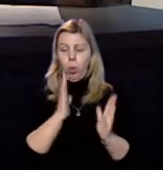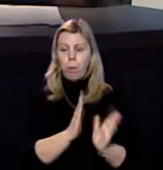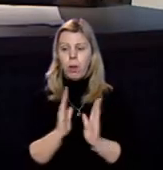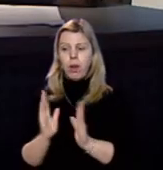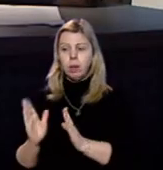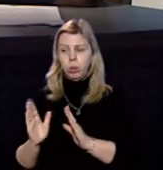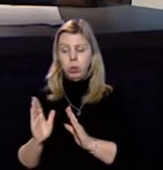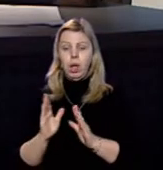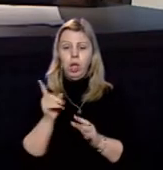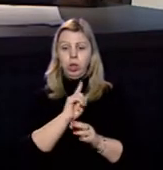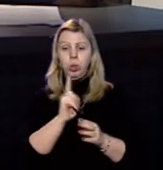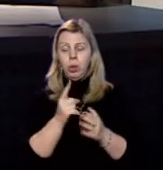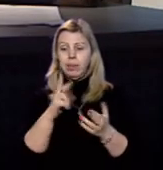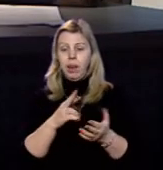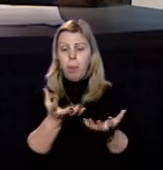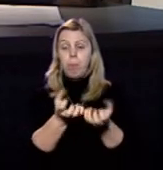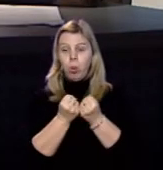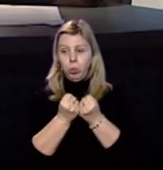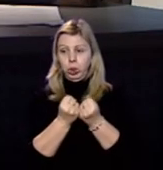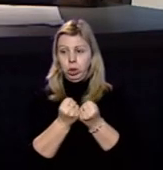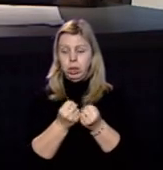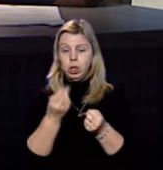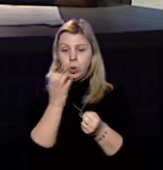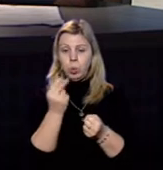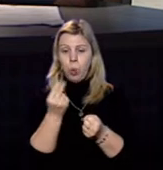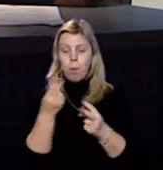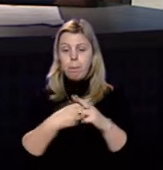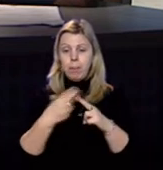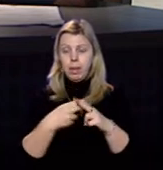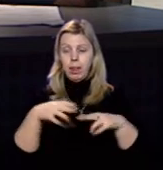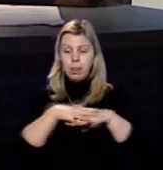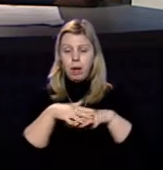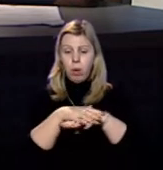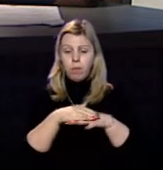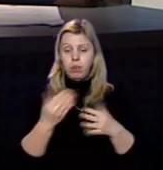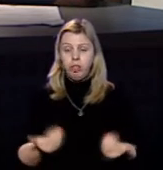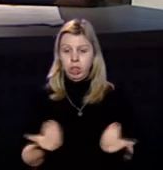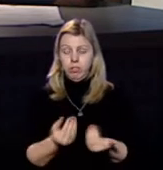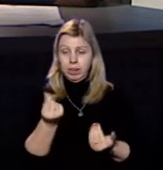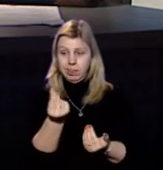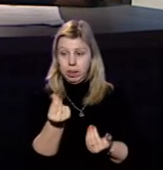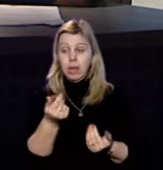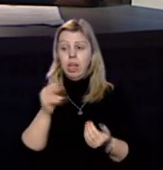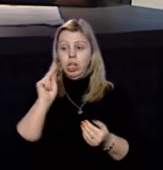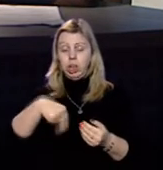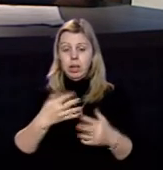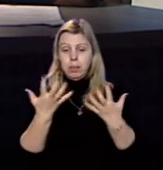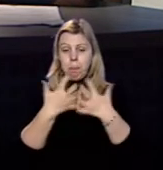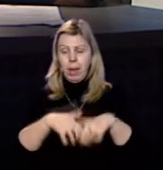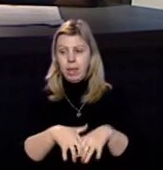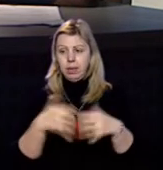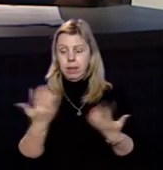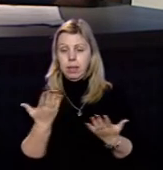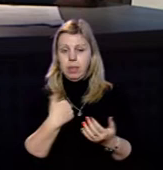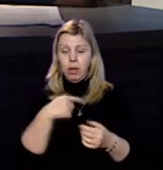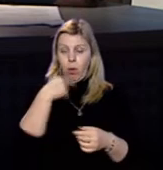порядком, що для отримання сум пільг, нарахованих у готівковій формі через механізми, які